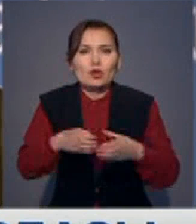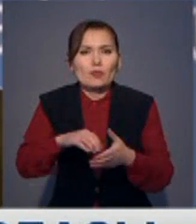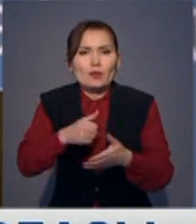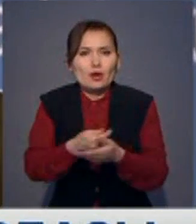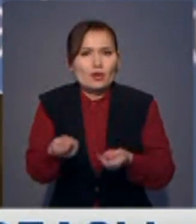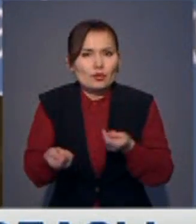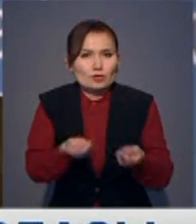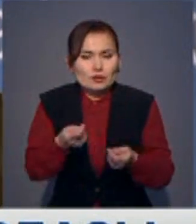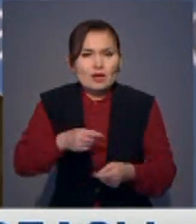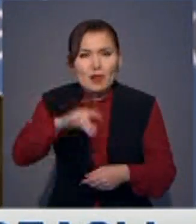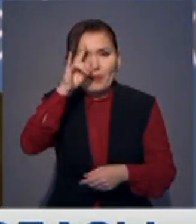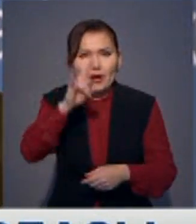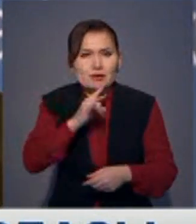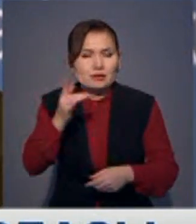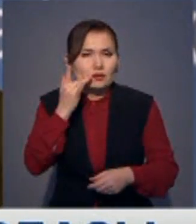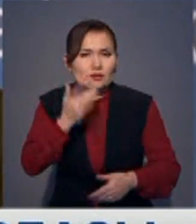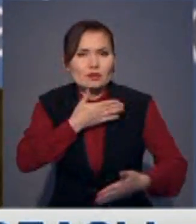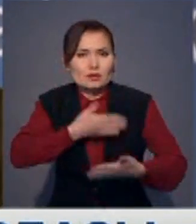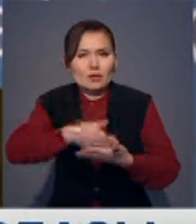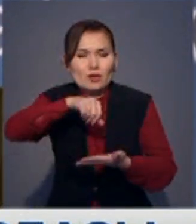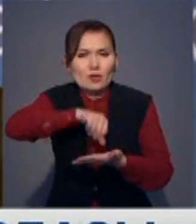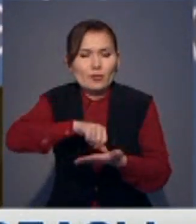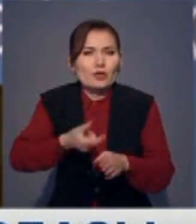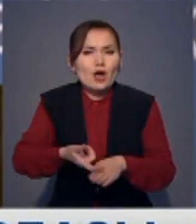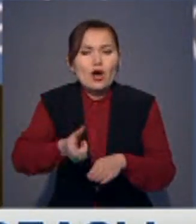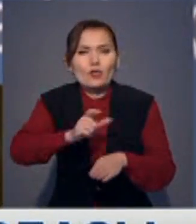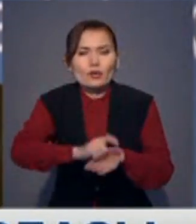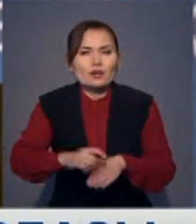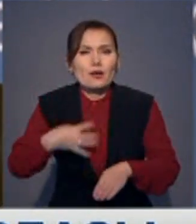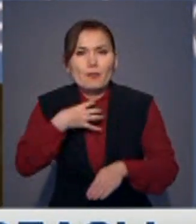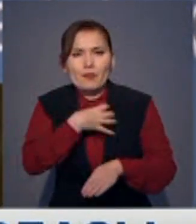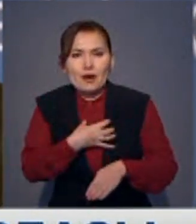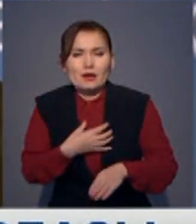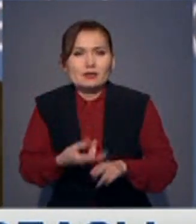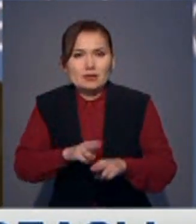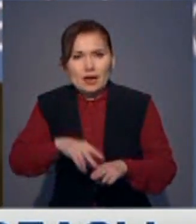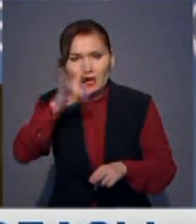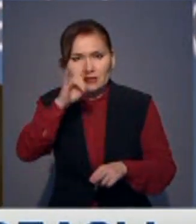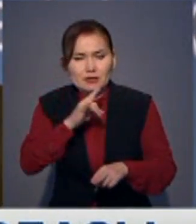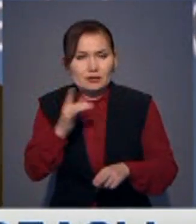айналды. Осы алған беттен таймай, әлемдік маңызы бар игі істерге ұйытқы болуларыңызды тілеймін.